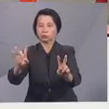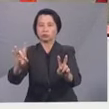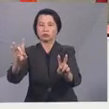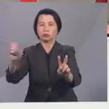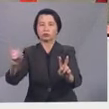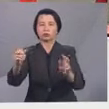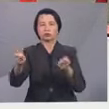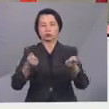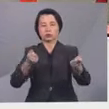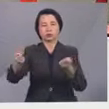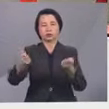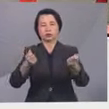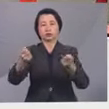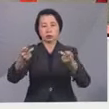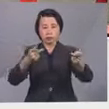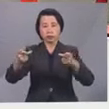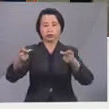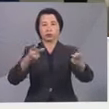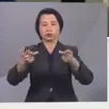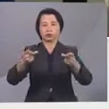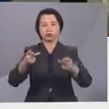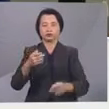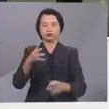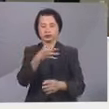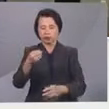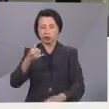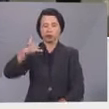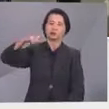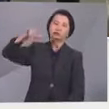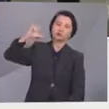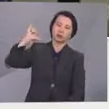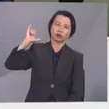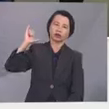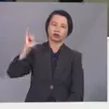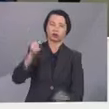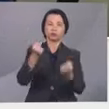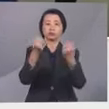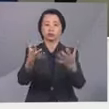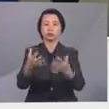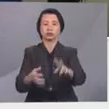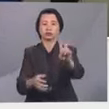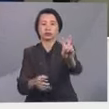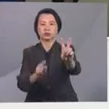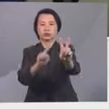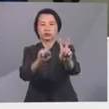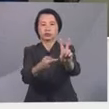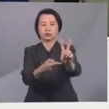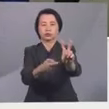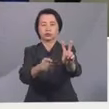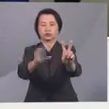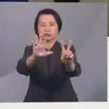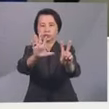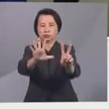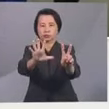264,280 kenderaan. Semalam juga sebanyak